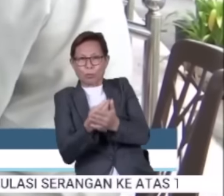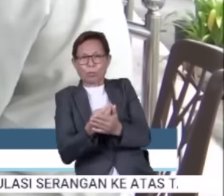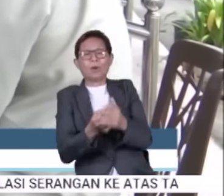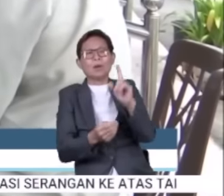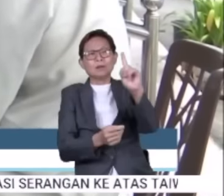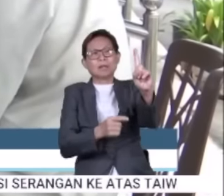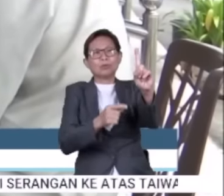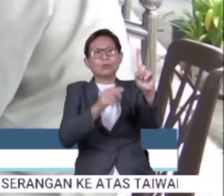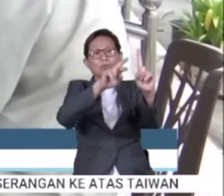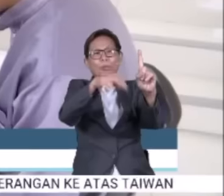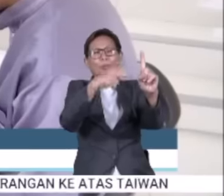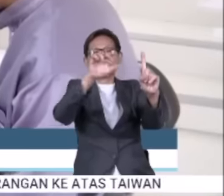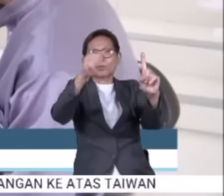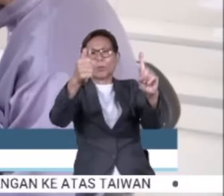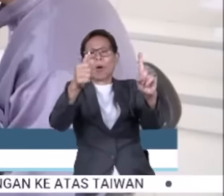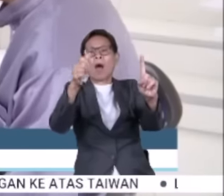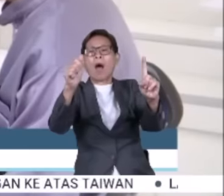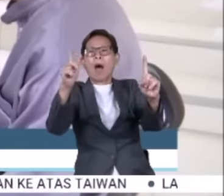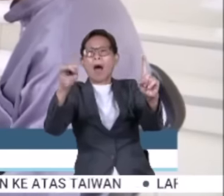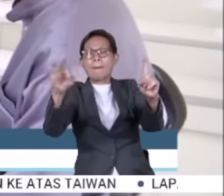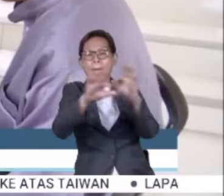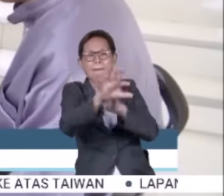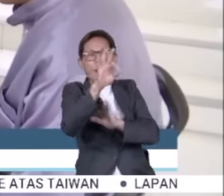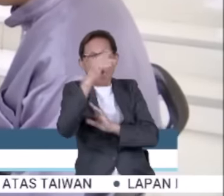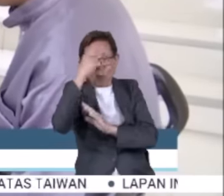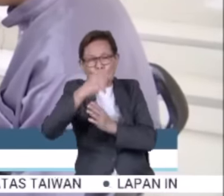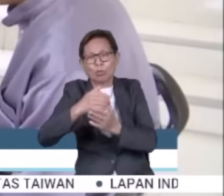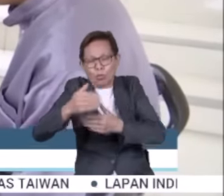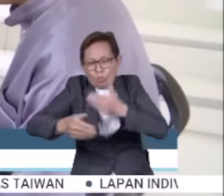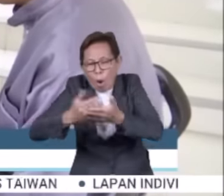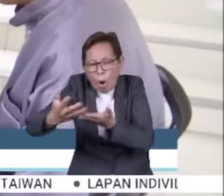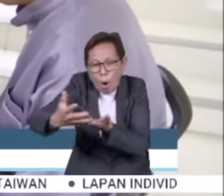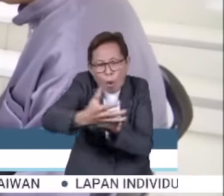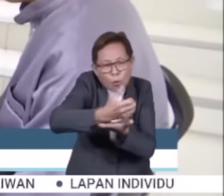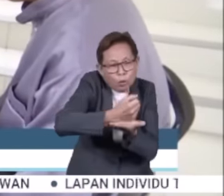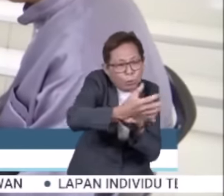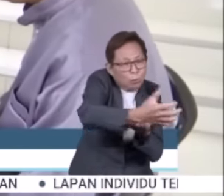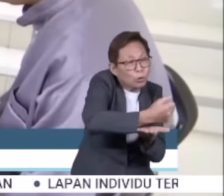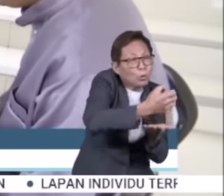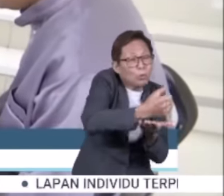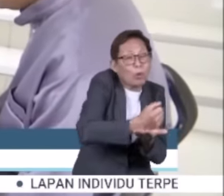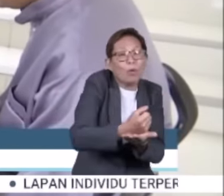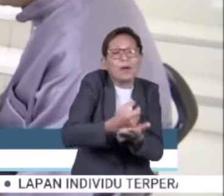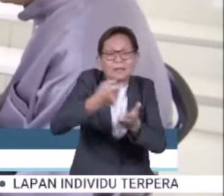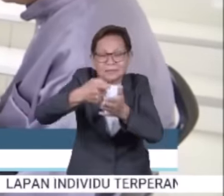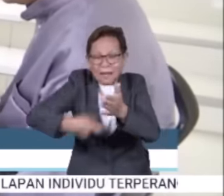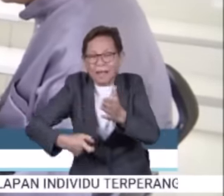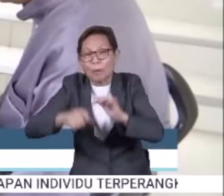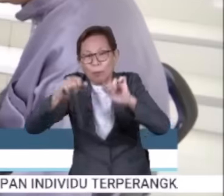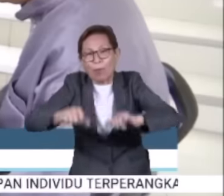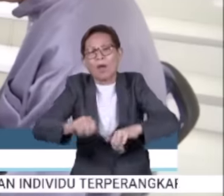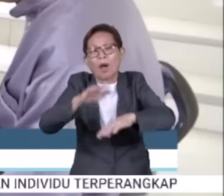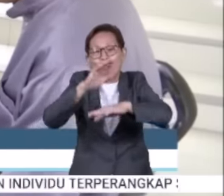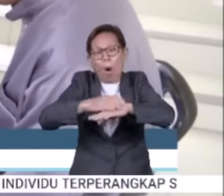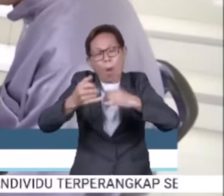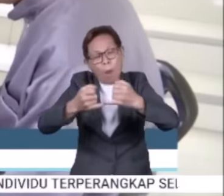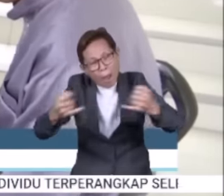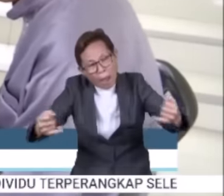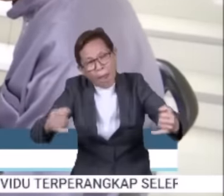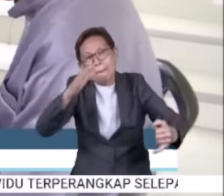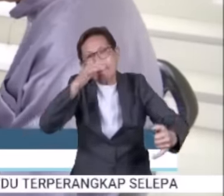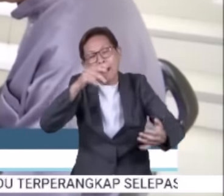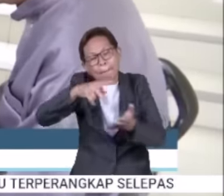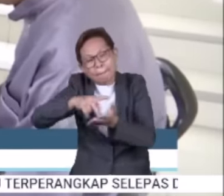Seramai 1,010 amil dilantik bagi proses kutipan zakat fitrah. Pembayaran juga boleh dibuat melalui aplikasi dalam talian